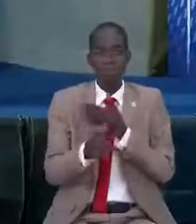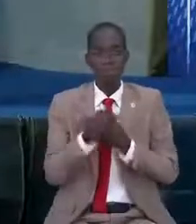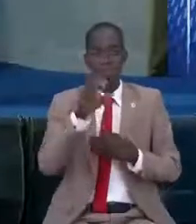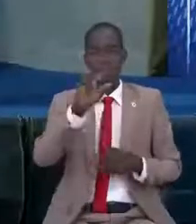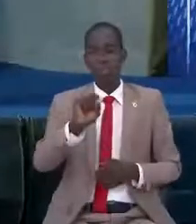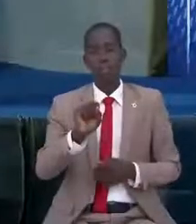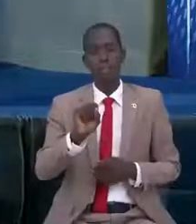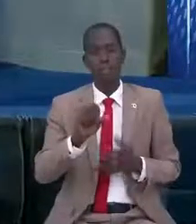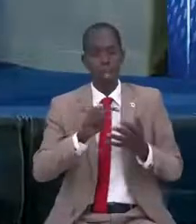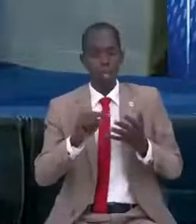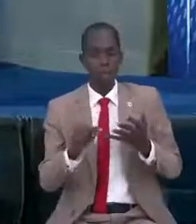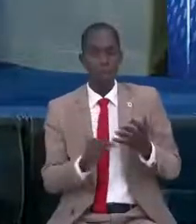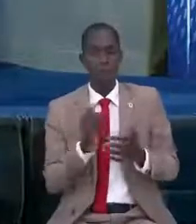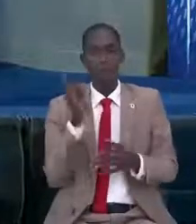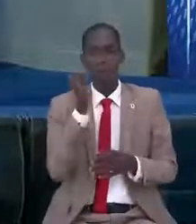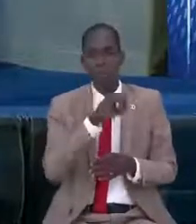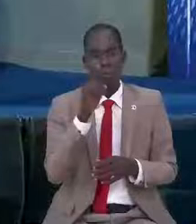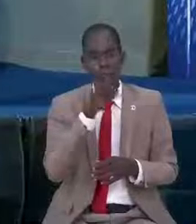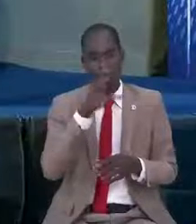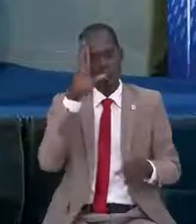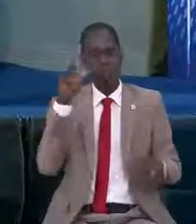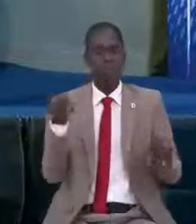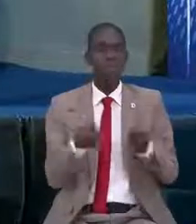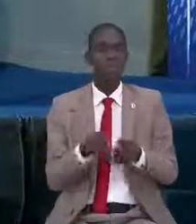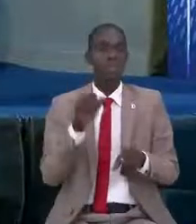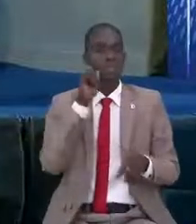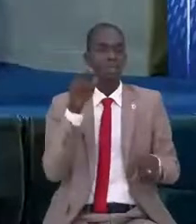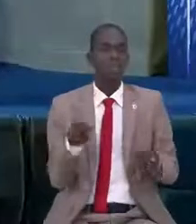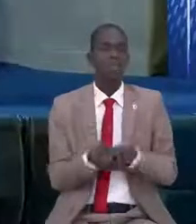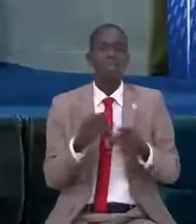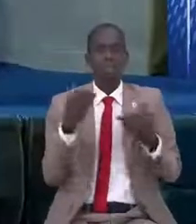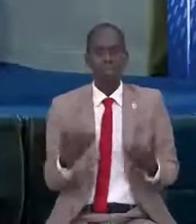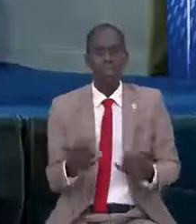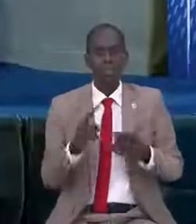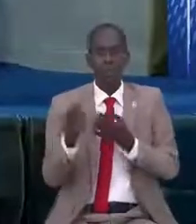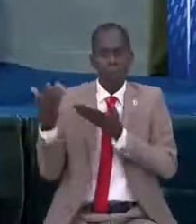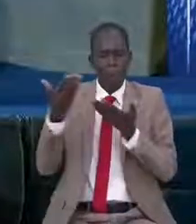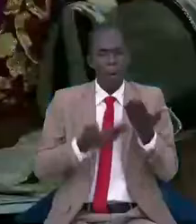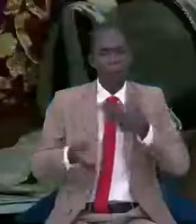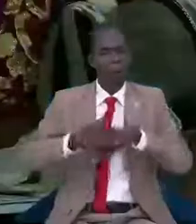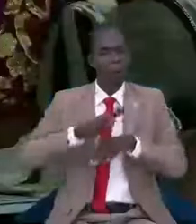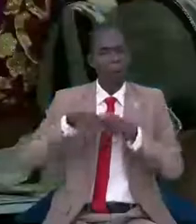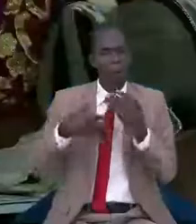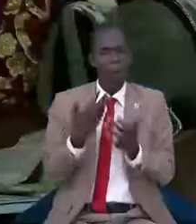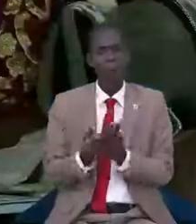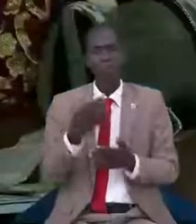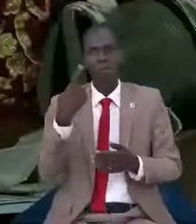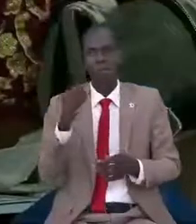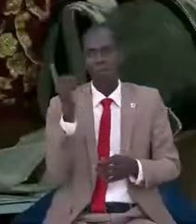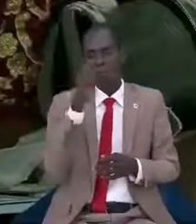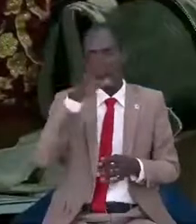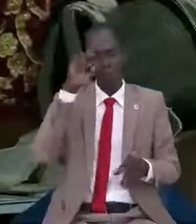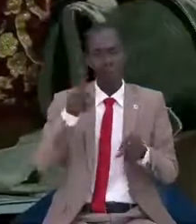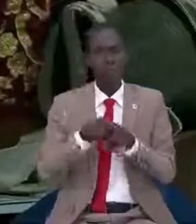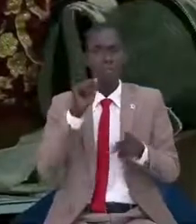En péril parmi les faux frères. Pour ramener